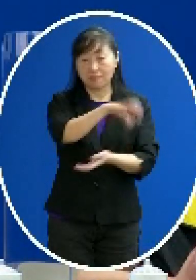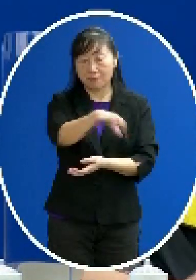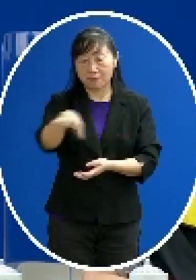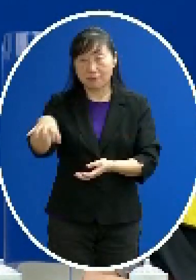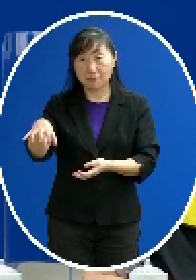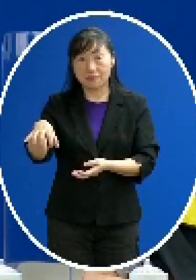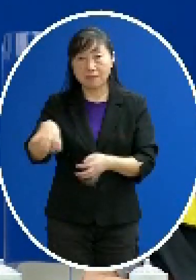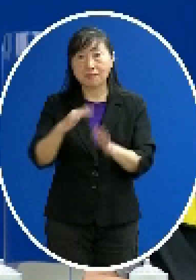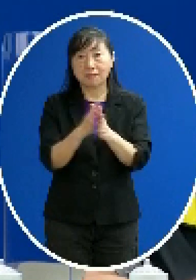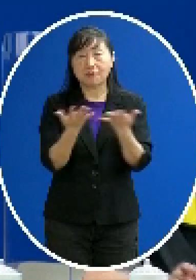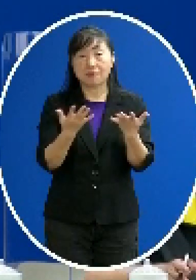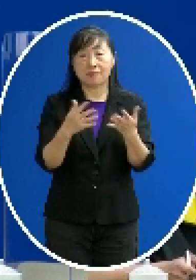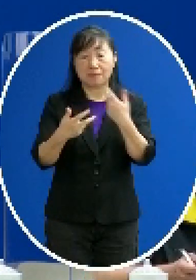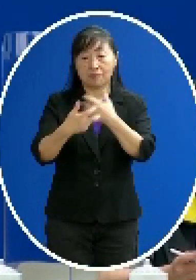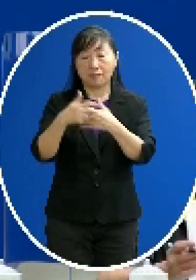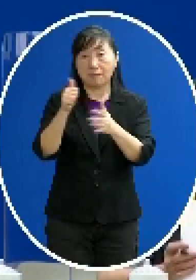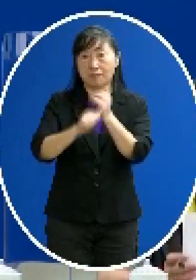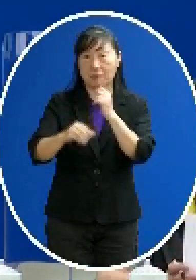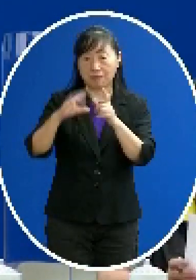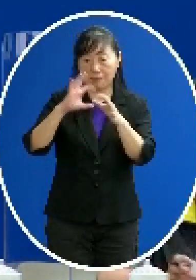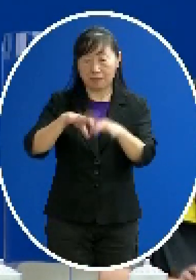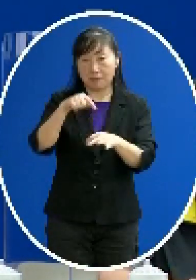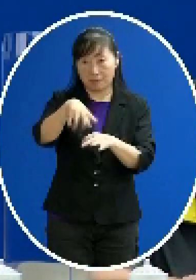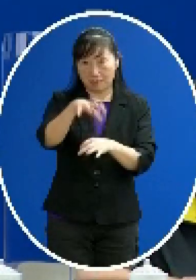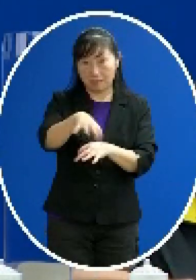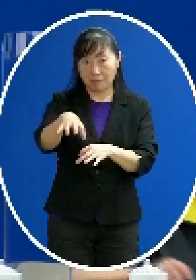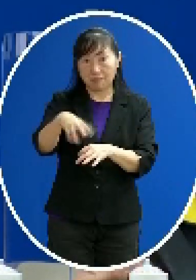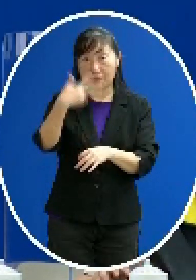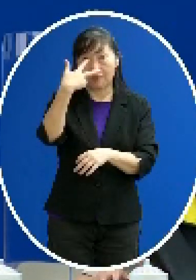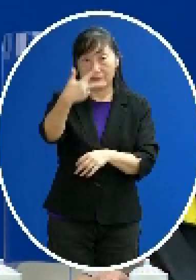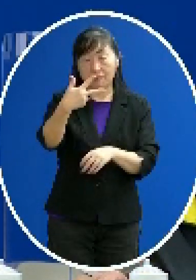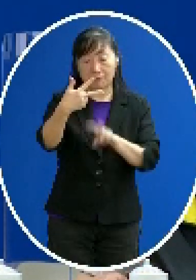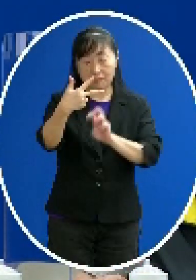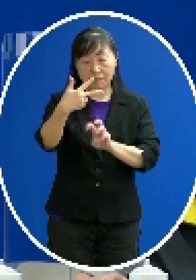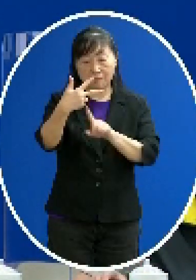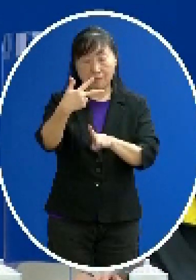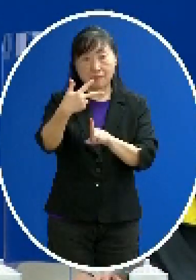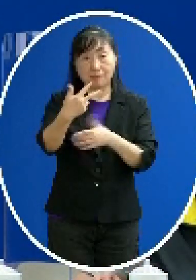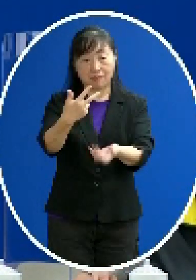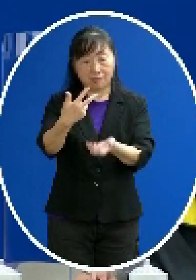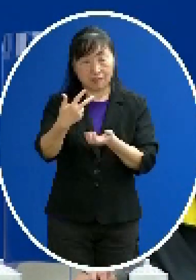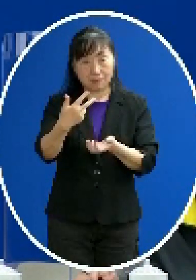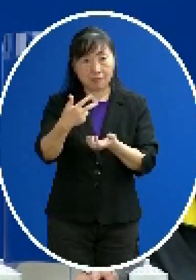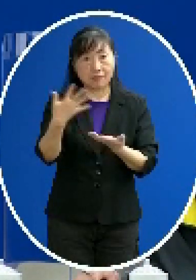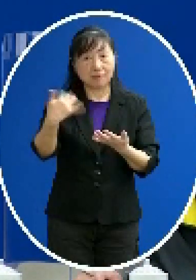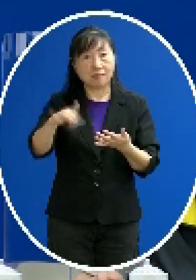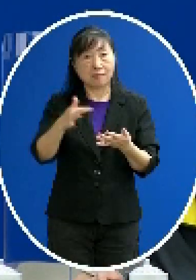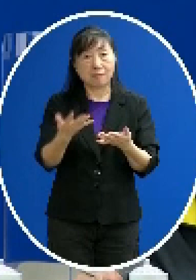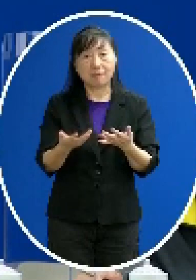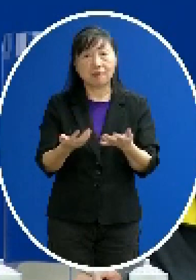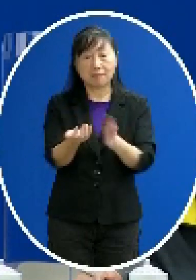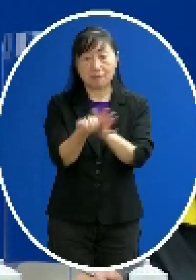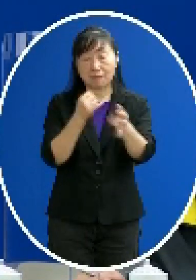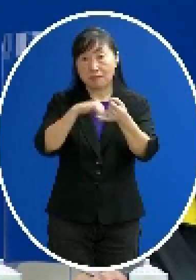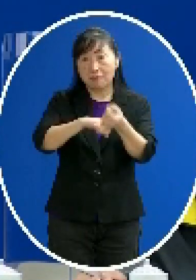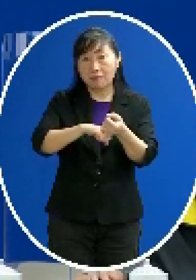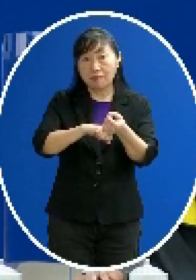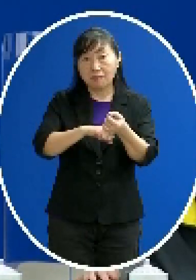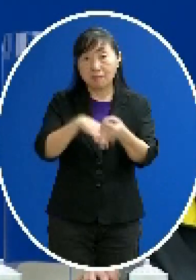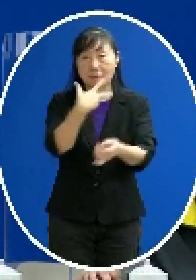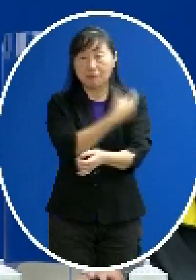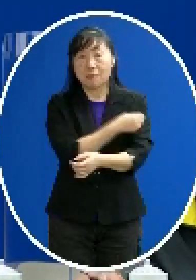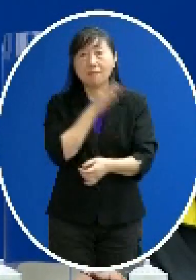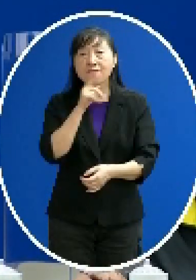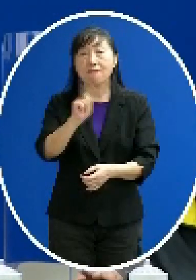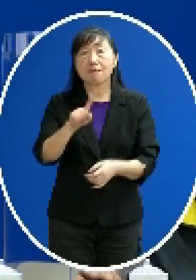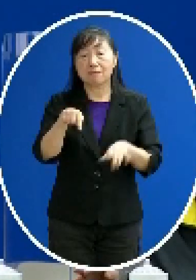布在各医院跟卫生所，就是有关7月31号以后还没有规划、没有预约的这些疫苗的量，那就会由